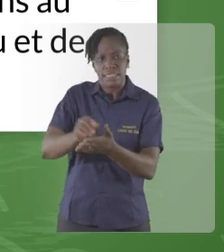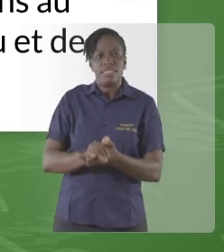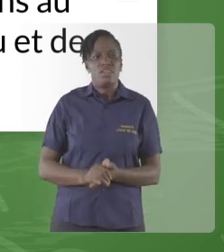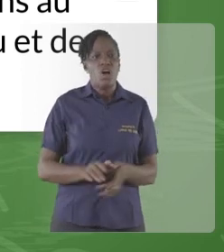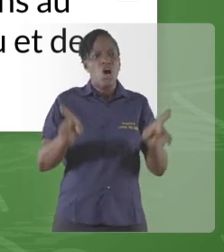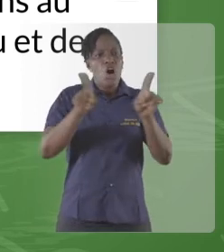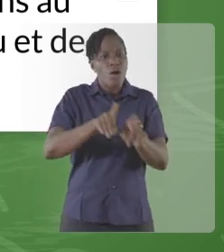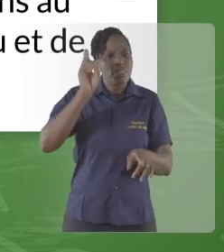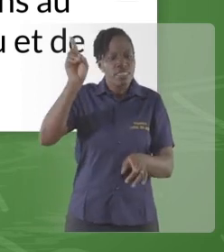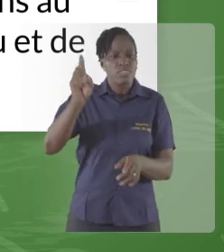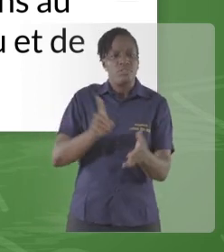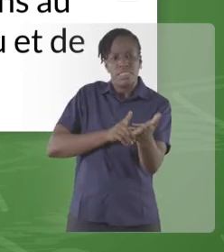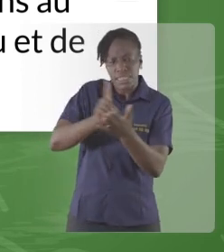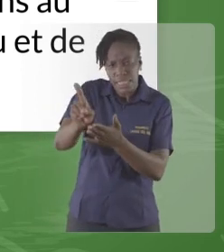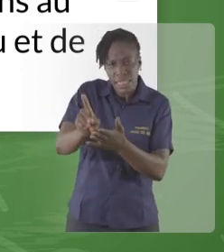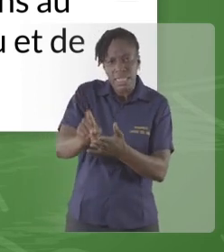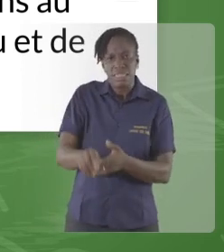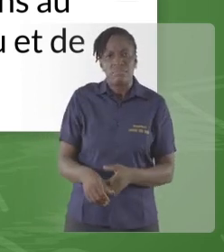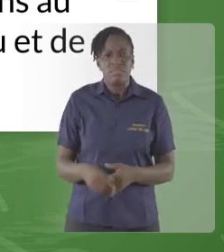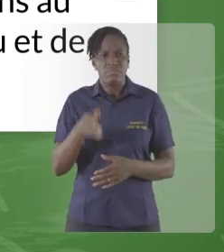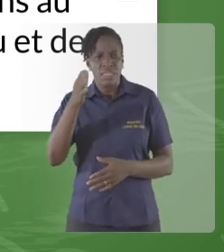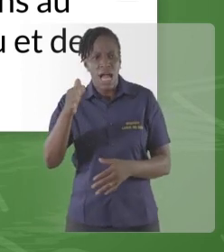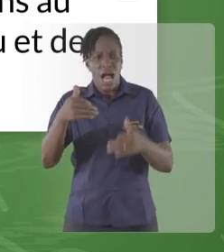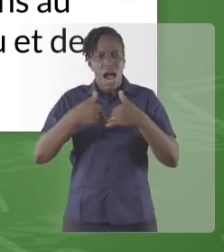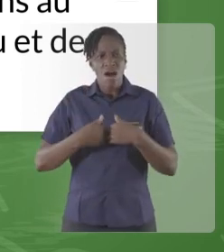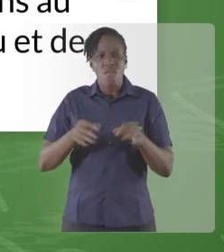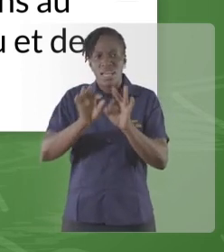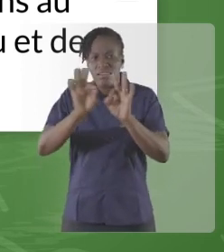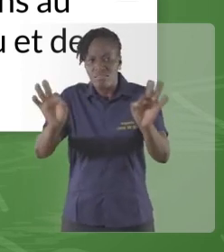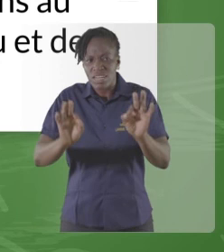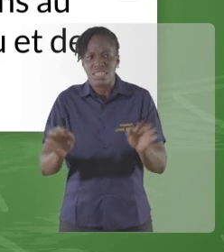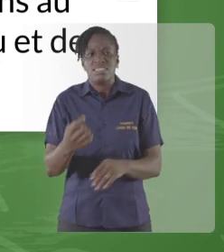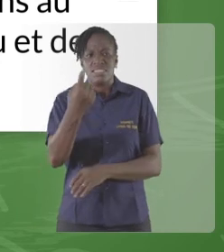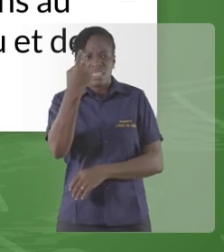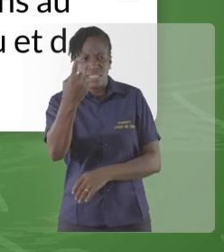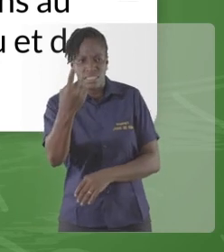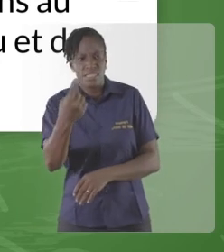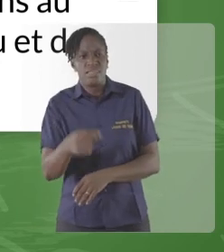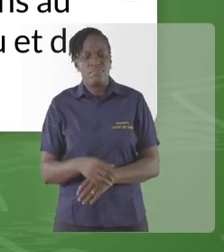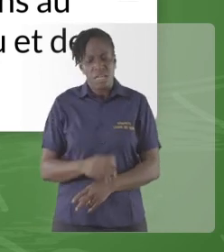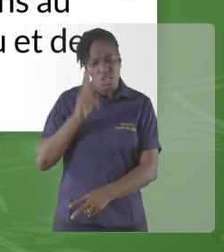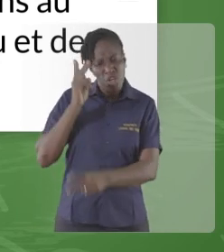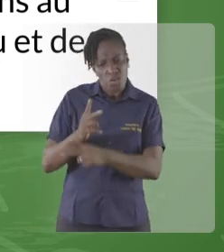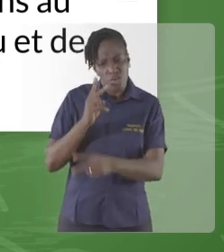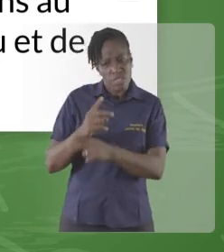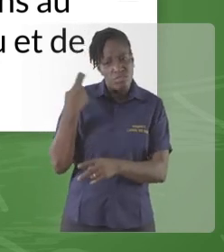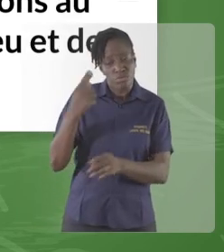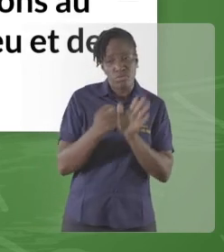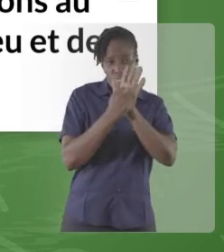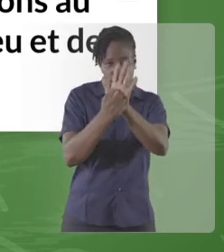comme le discours direct, il est formé de phrases indépendantes qui conservent leur